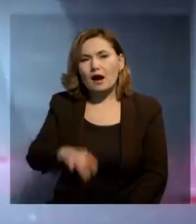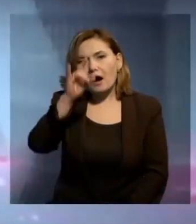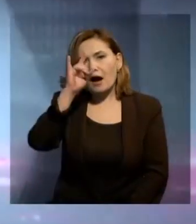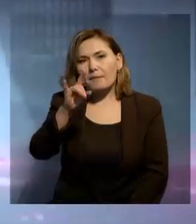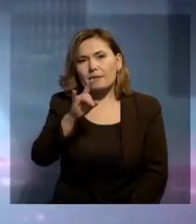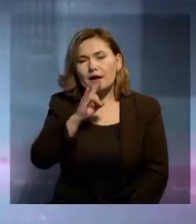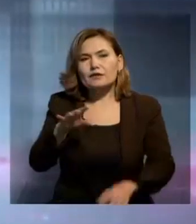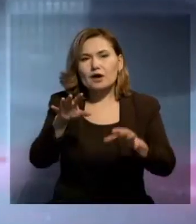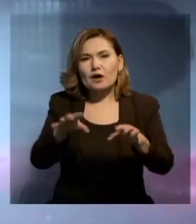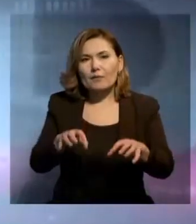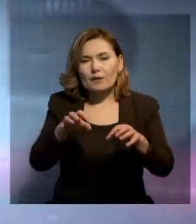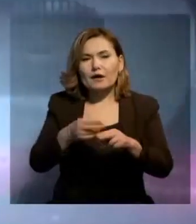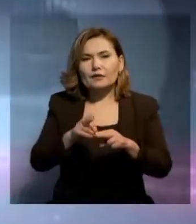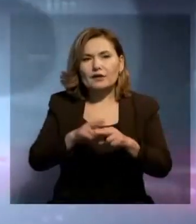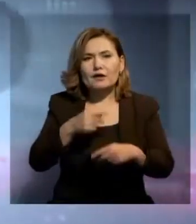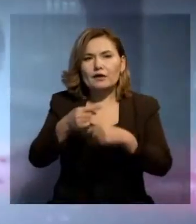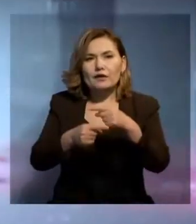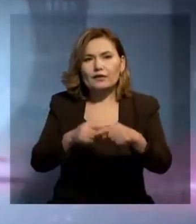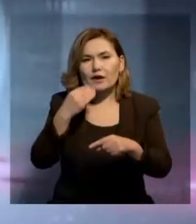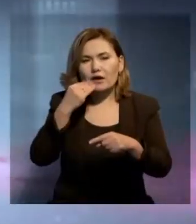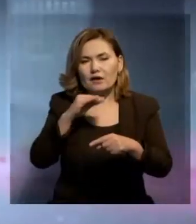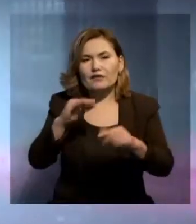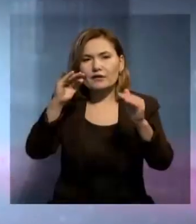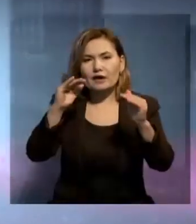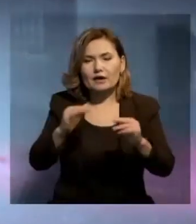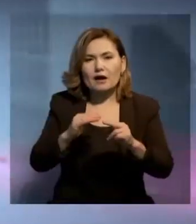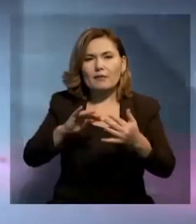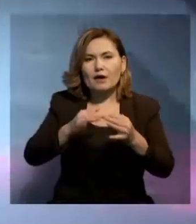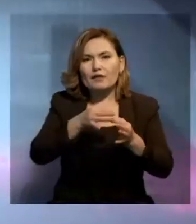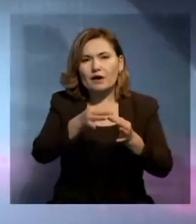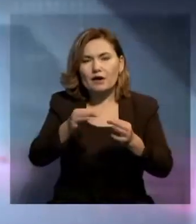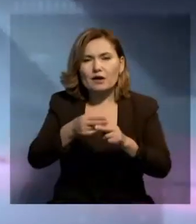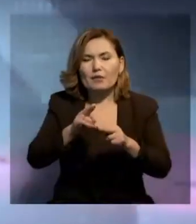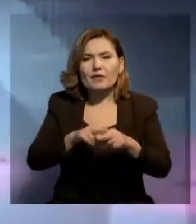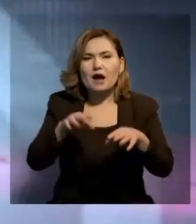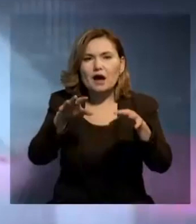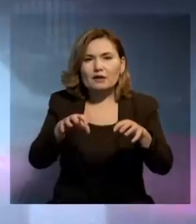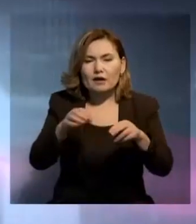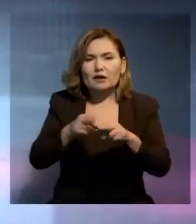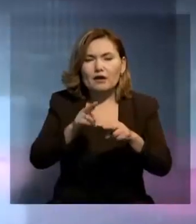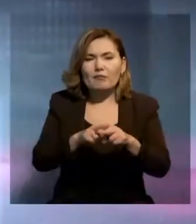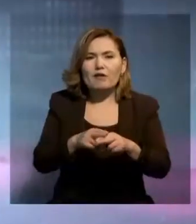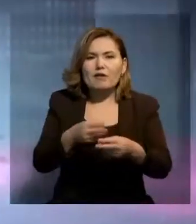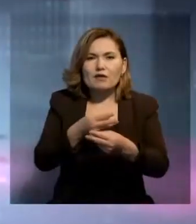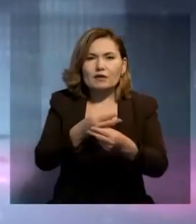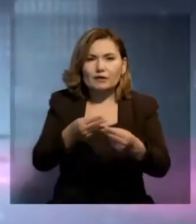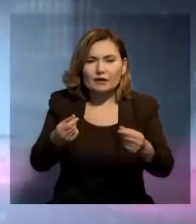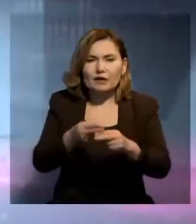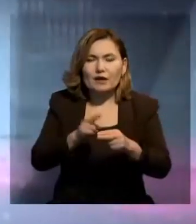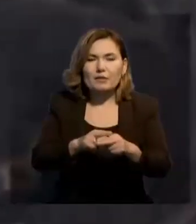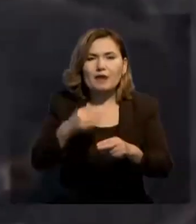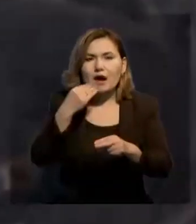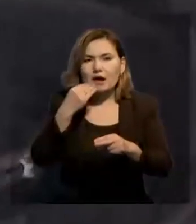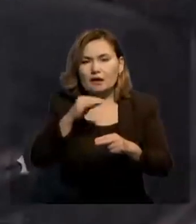Қазақы ит тұқымының генофонды нашарлап барады. Елдің көп аймағында тазы мен төбеттің жойылу қаупі бар. Оның негізгі себебі генетикалық